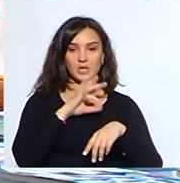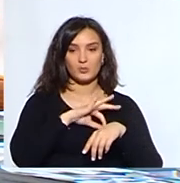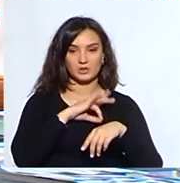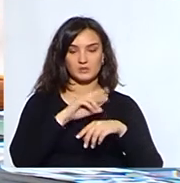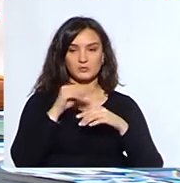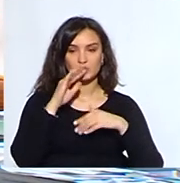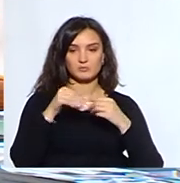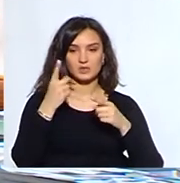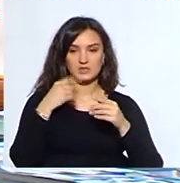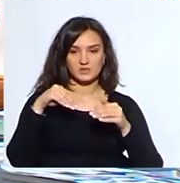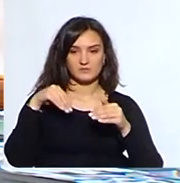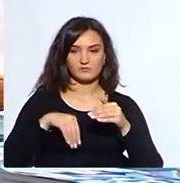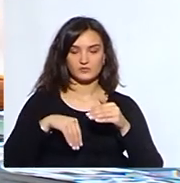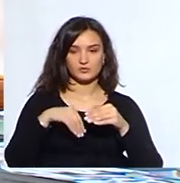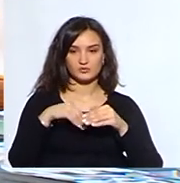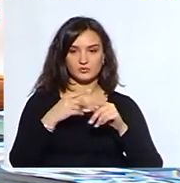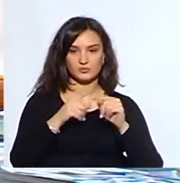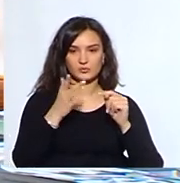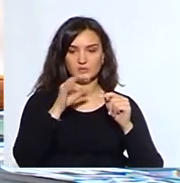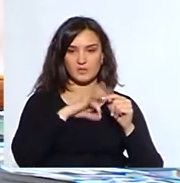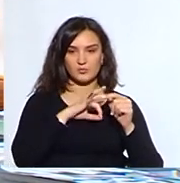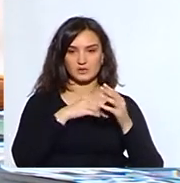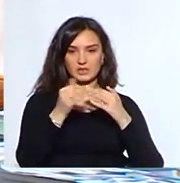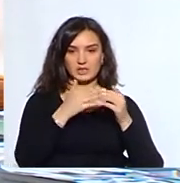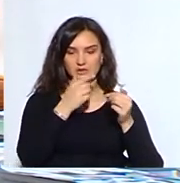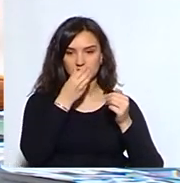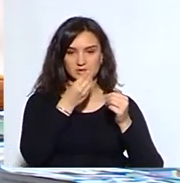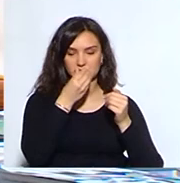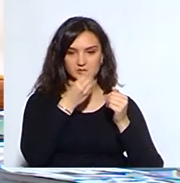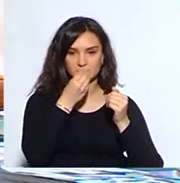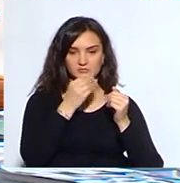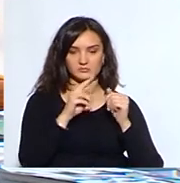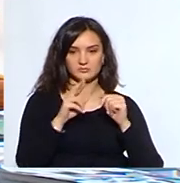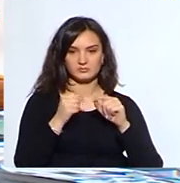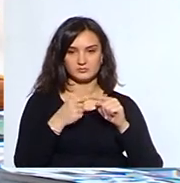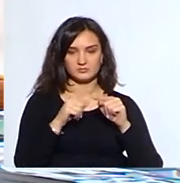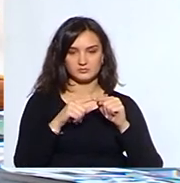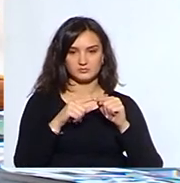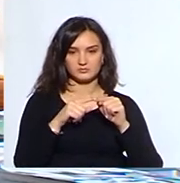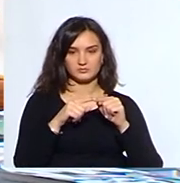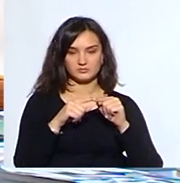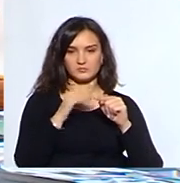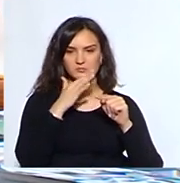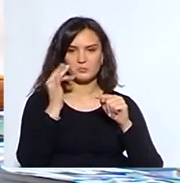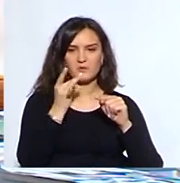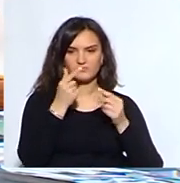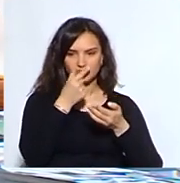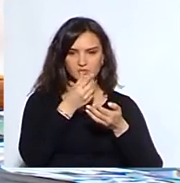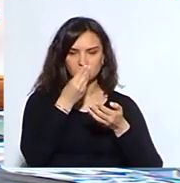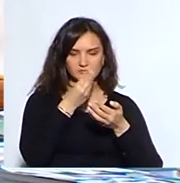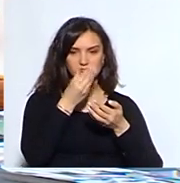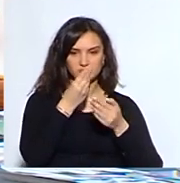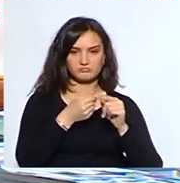გამოიყენეთ და შემდეგ ჯიბეში ჩაიდეთ. Თუ თქვენ ის გამოიყენეთ, ხელით შეეხეთ და მით უფრო მრავალჯერადი დატვირთვა